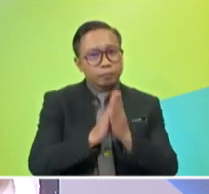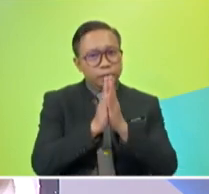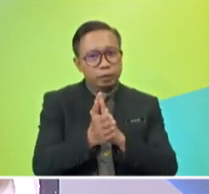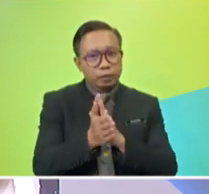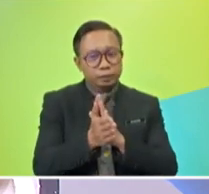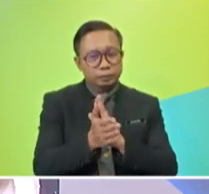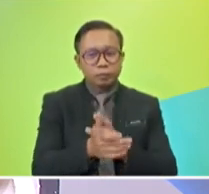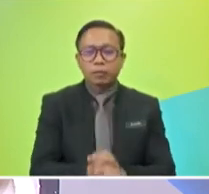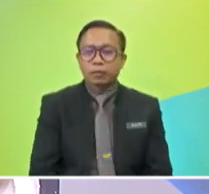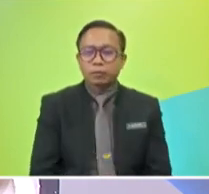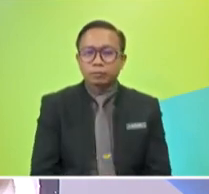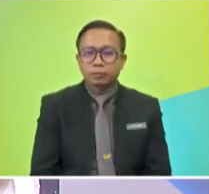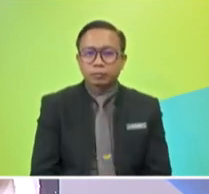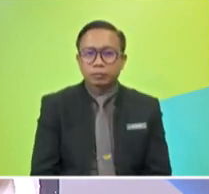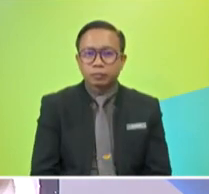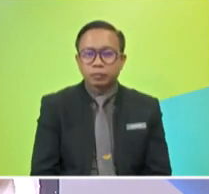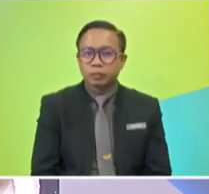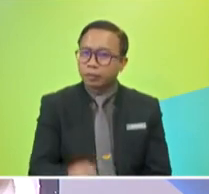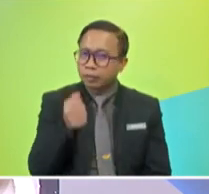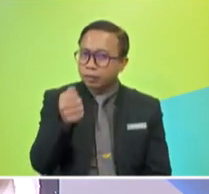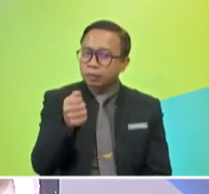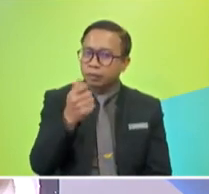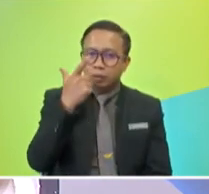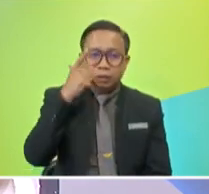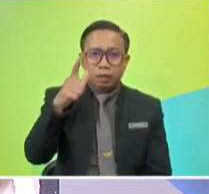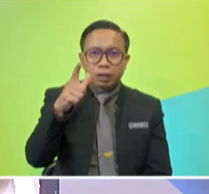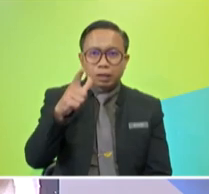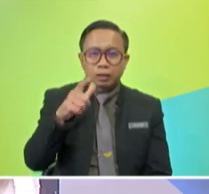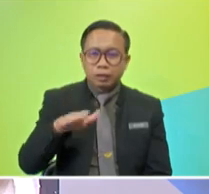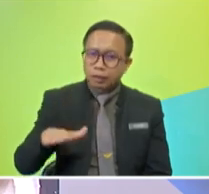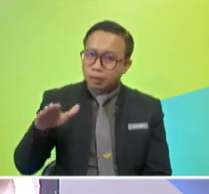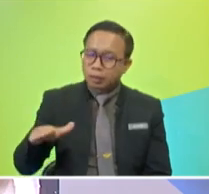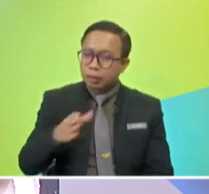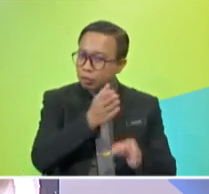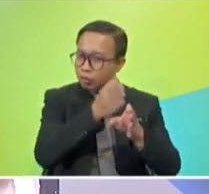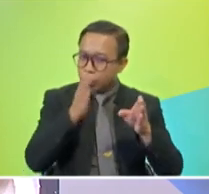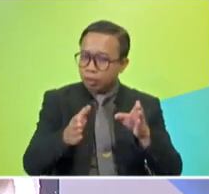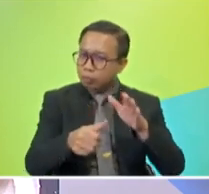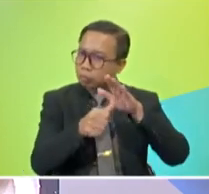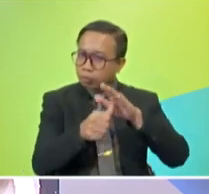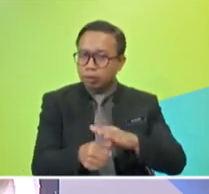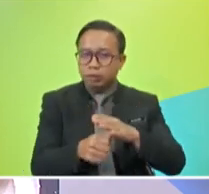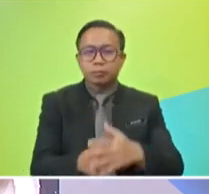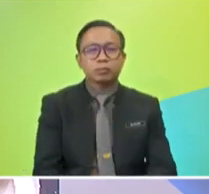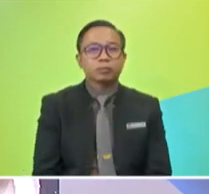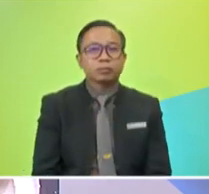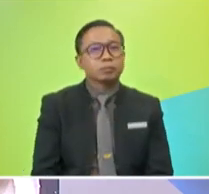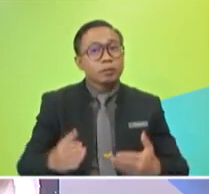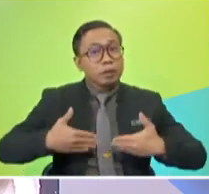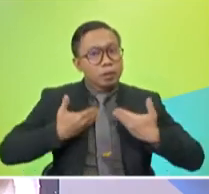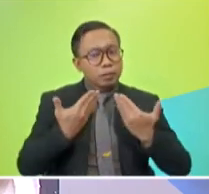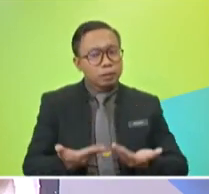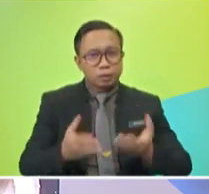situasinya adalah kamu melihat anak Jiran dibully Oke Bagaimana